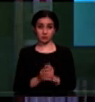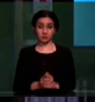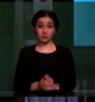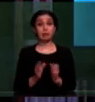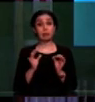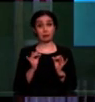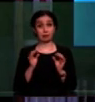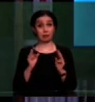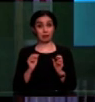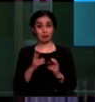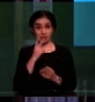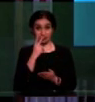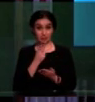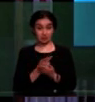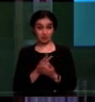Итак, рассматриваем.